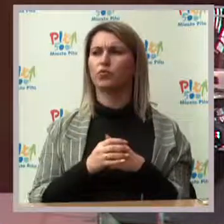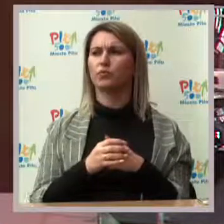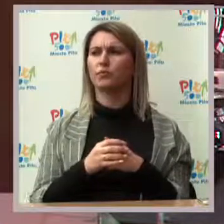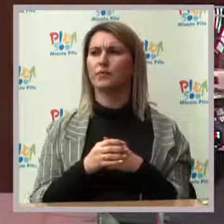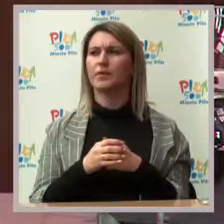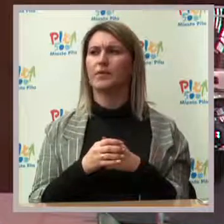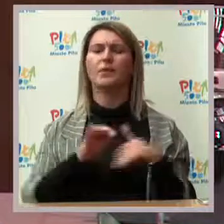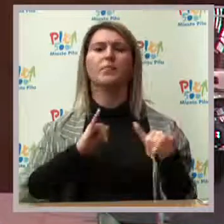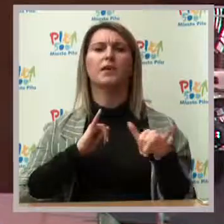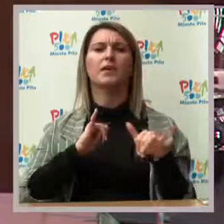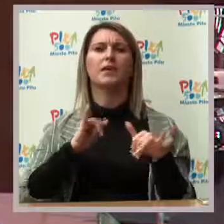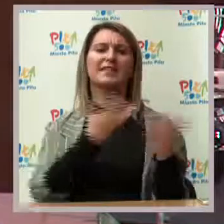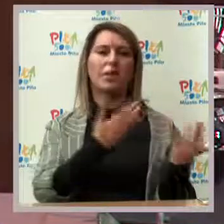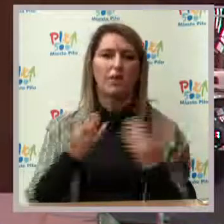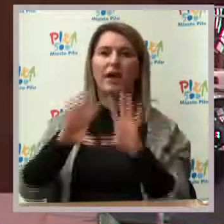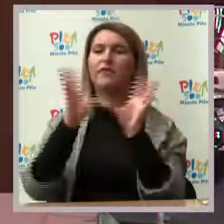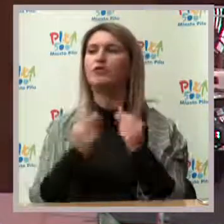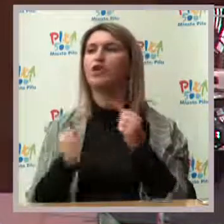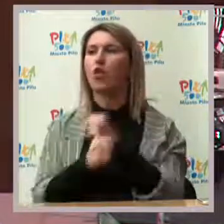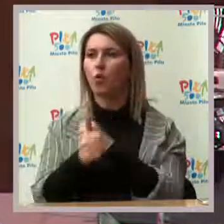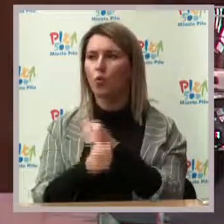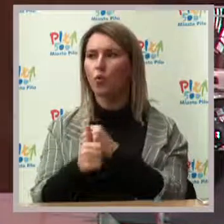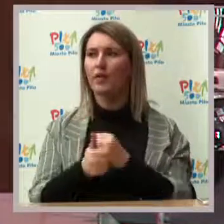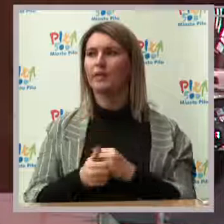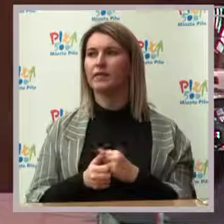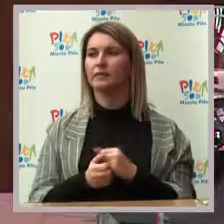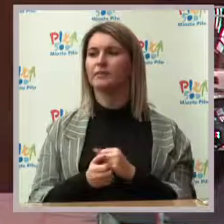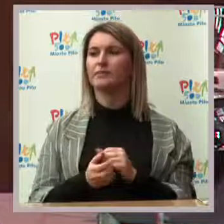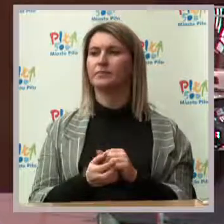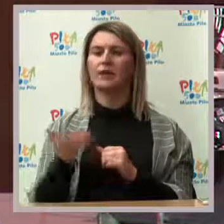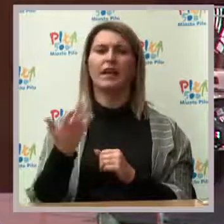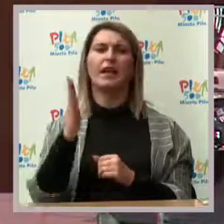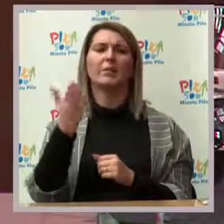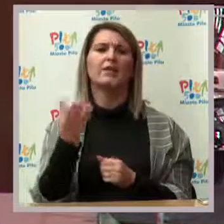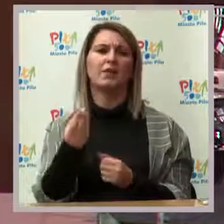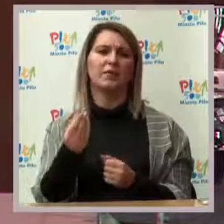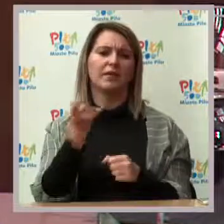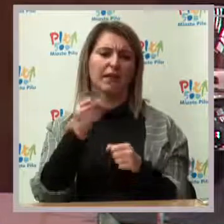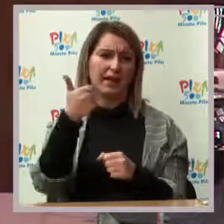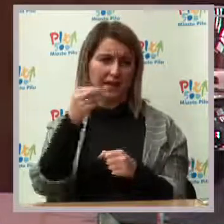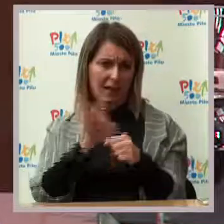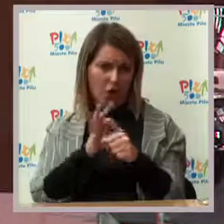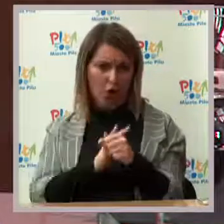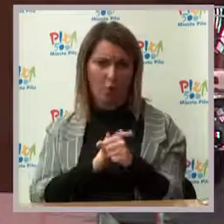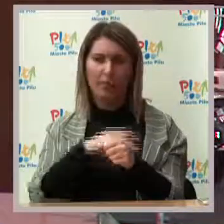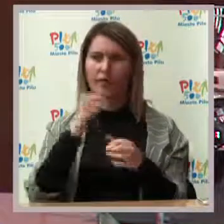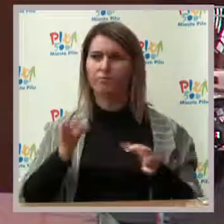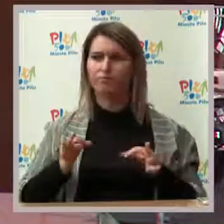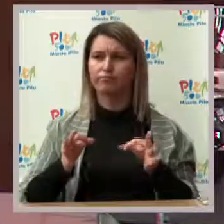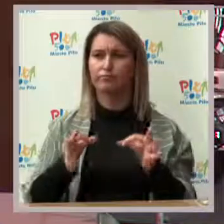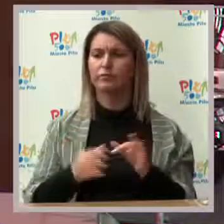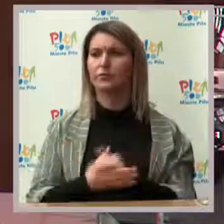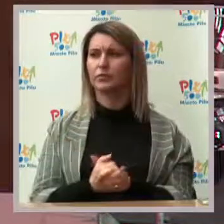Rady Miasta Piły oraz określenia wysokości stawek za 1 km przebiegu pojazdu służbowego